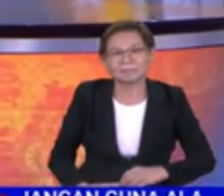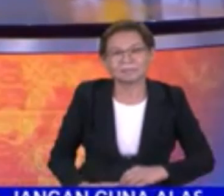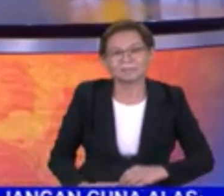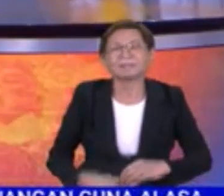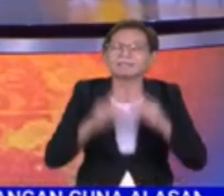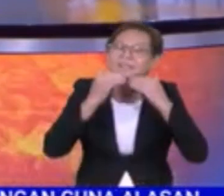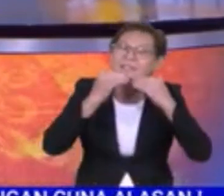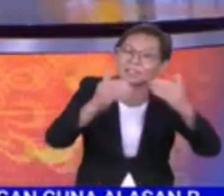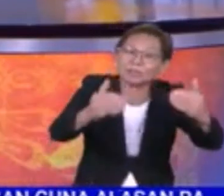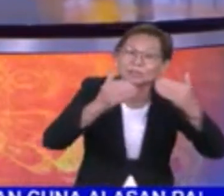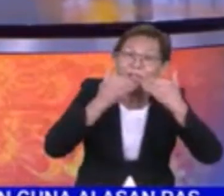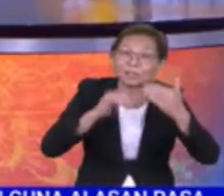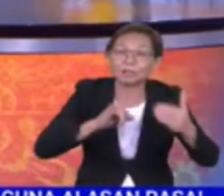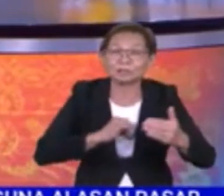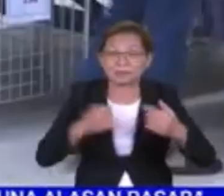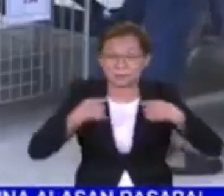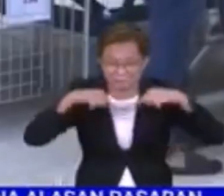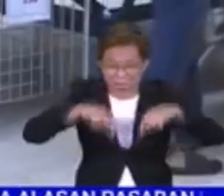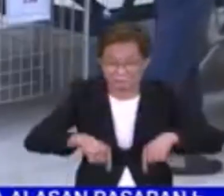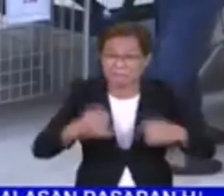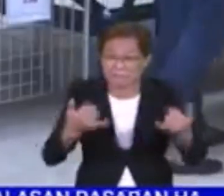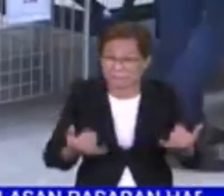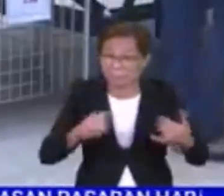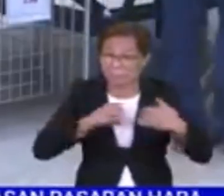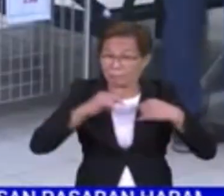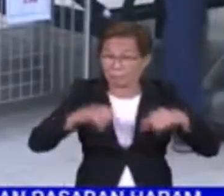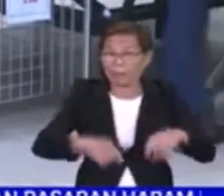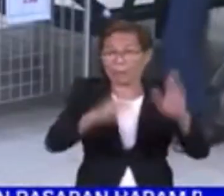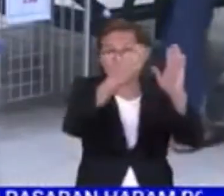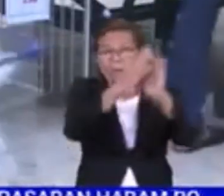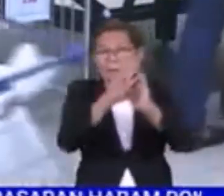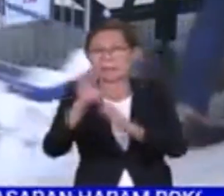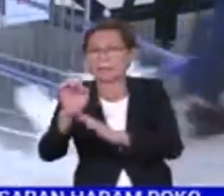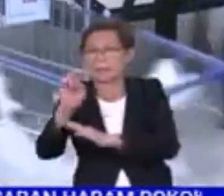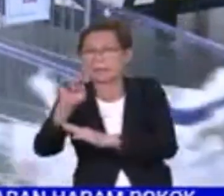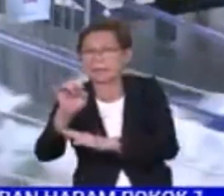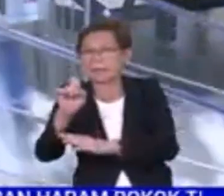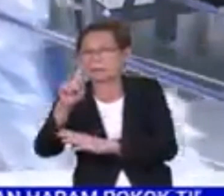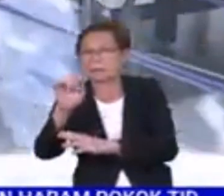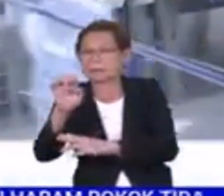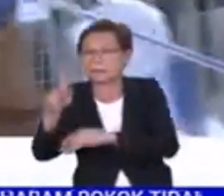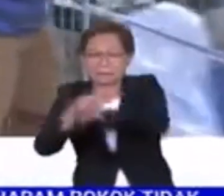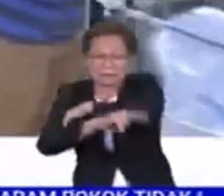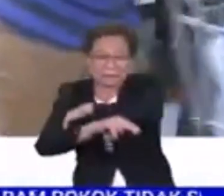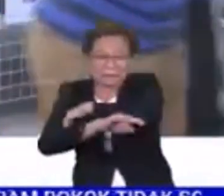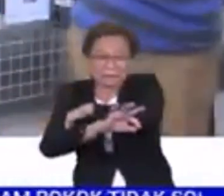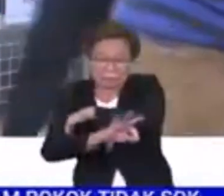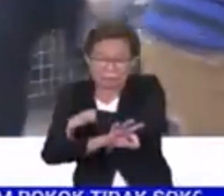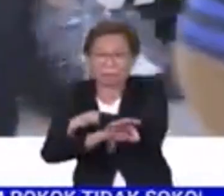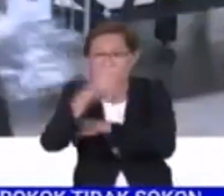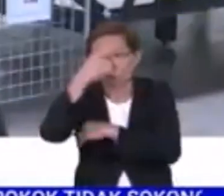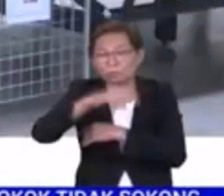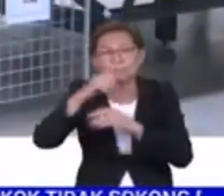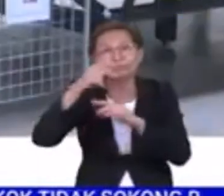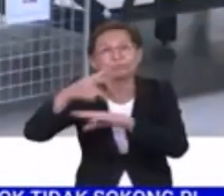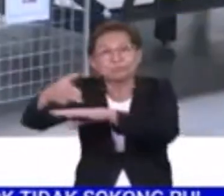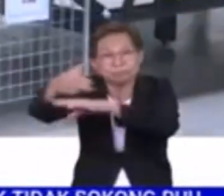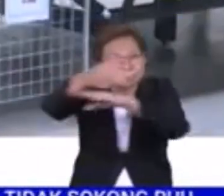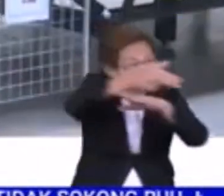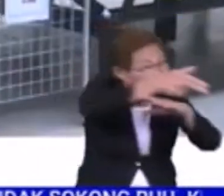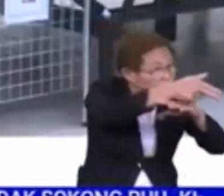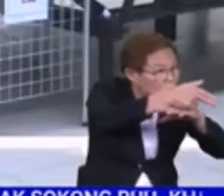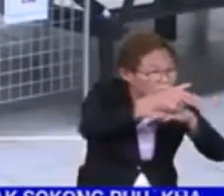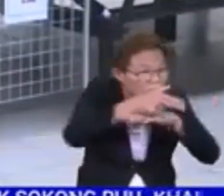Baik, terima kasih. Saya kini berada di Bandar Enstek Negeri Sembilan bagi meninjau